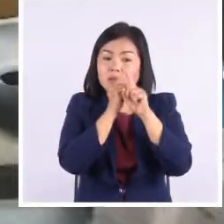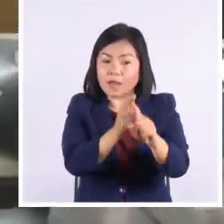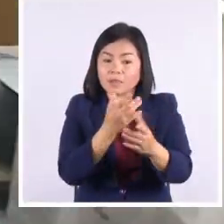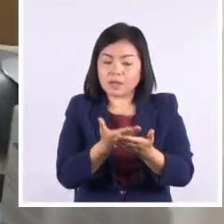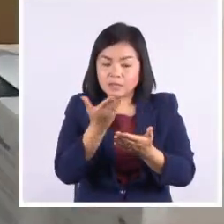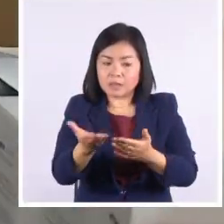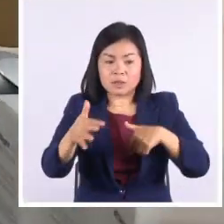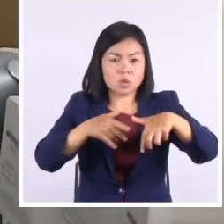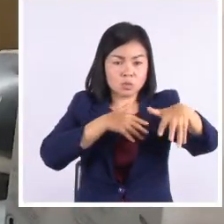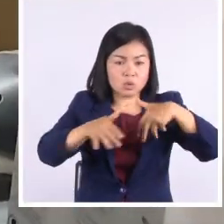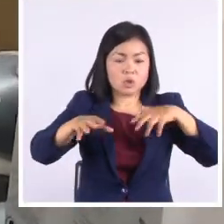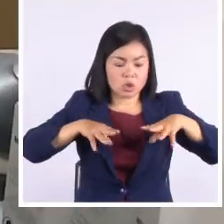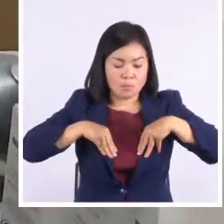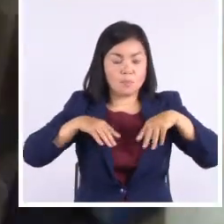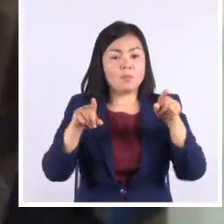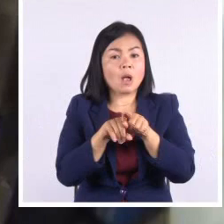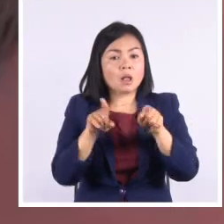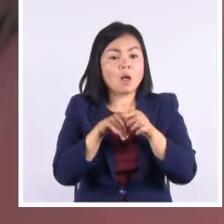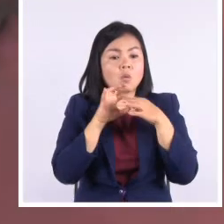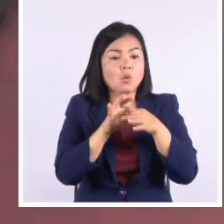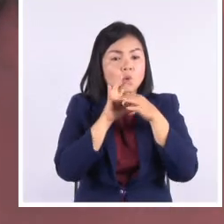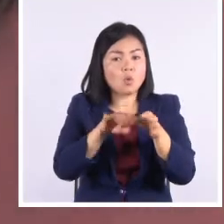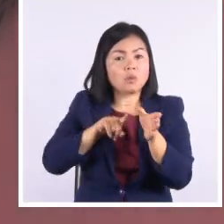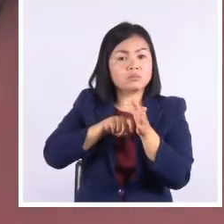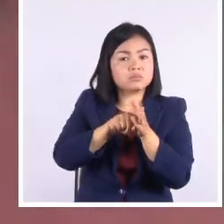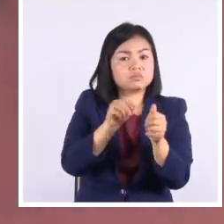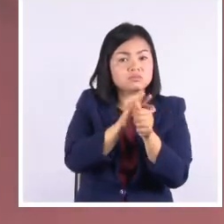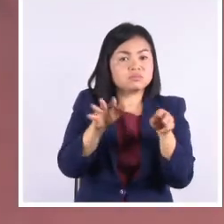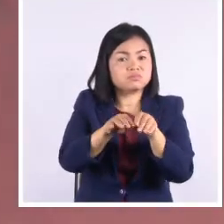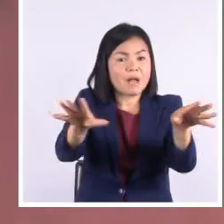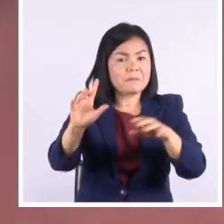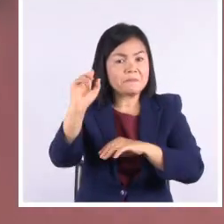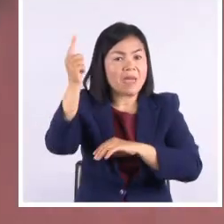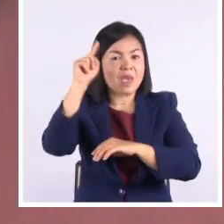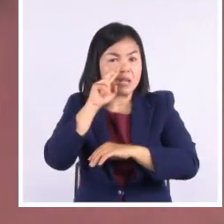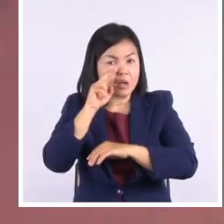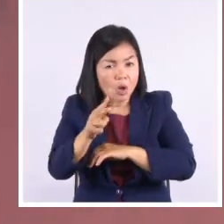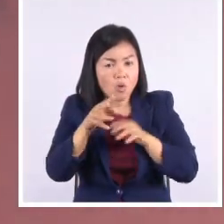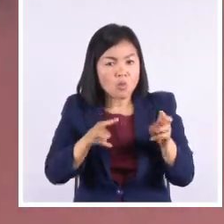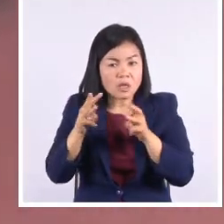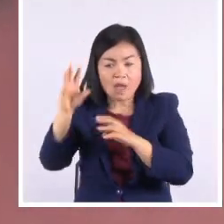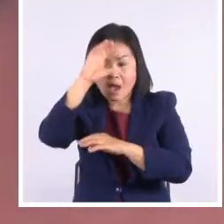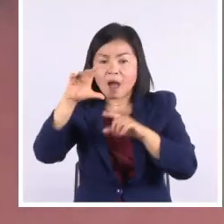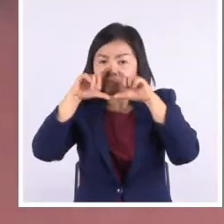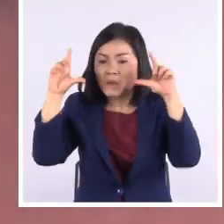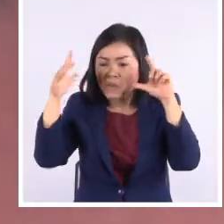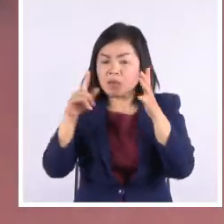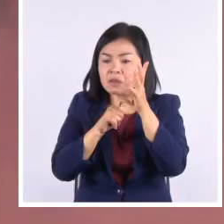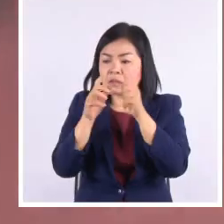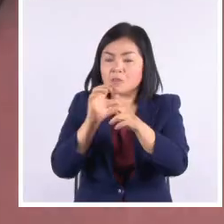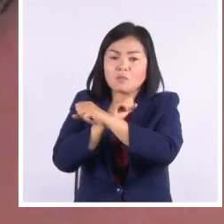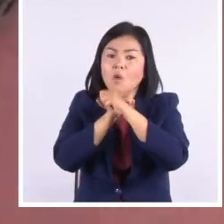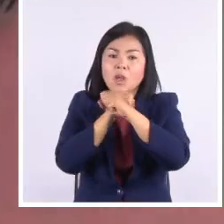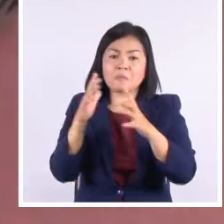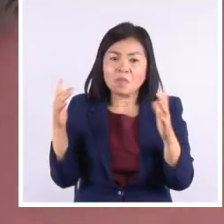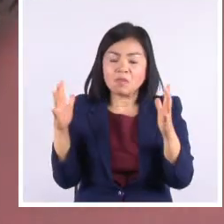ประชาชนนั้นเองก็ยอมรับนะครับว่ากังวลเรื่องของการระบาดรอบใหม่และกลัวว่าจะหาสินค้ามาป้องกันโรคไม่ทันนะครับอ่ะ